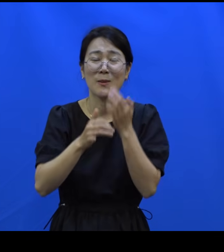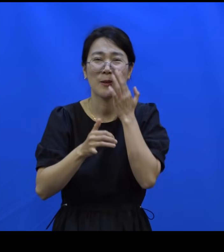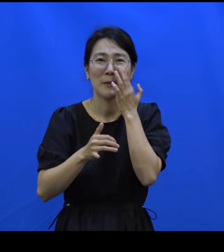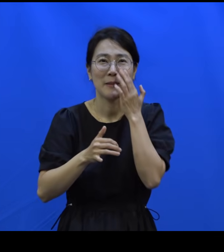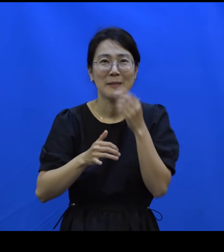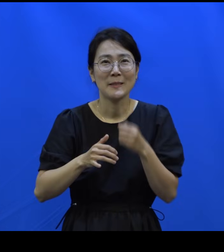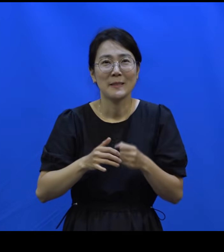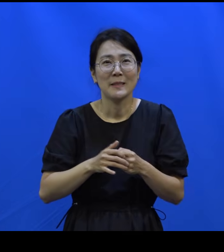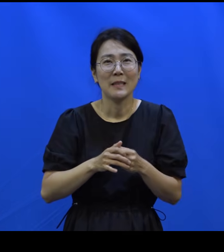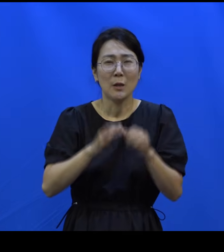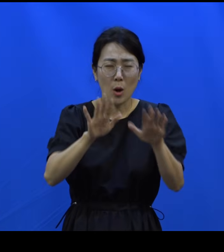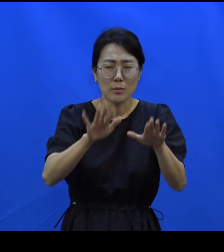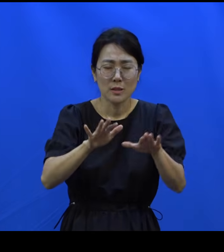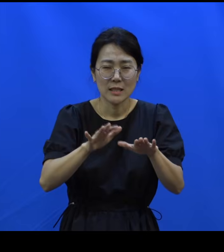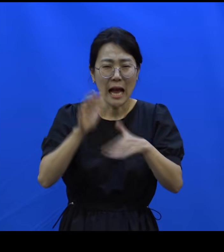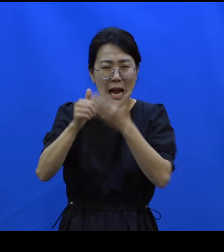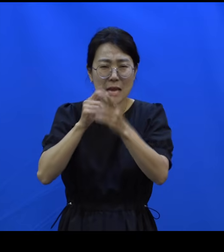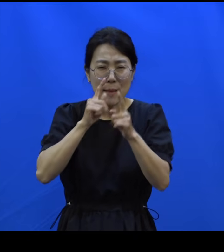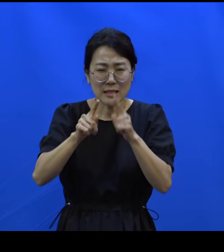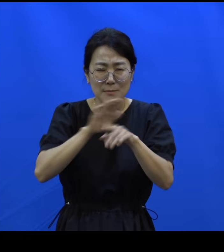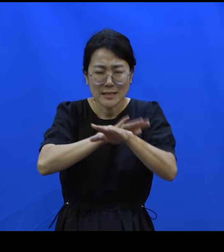성경적 해석이 필요한 것입니다.